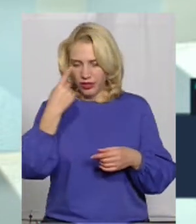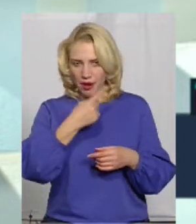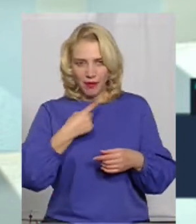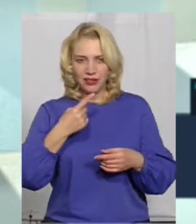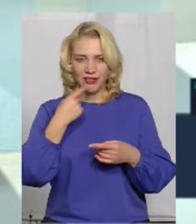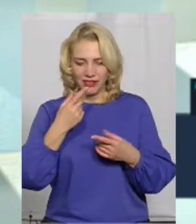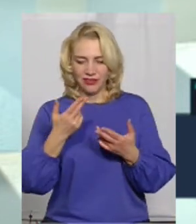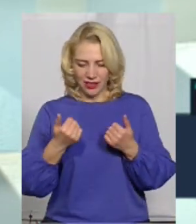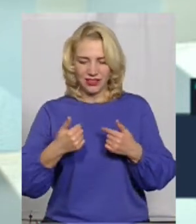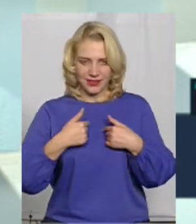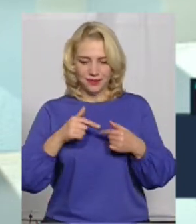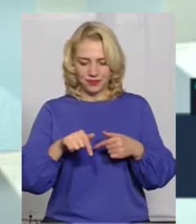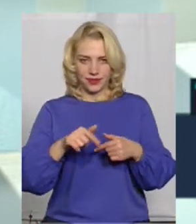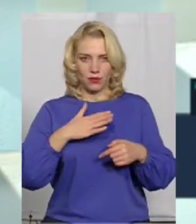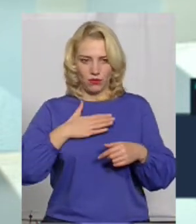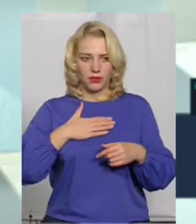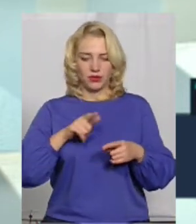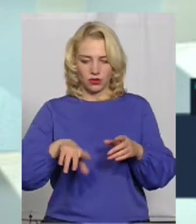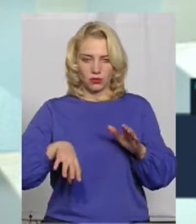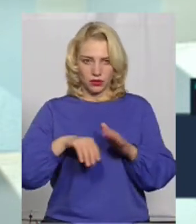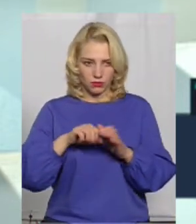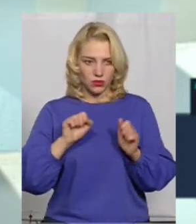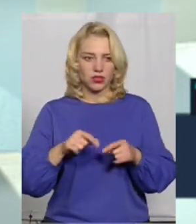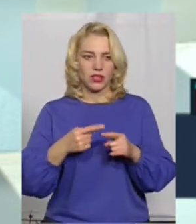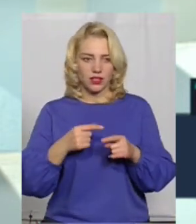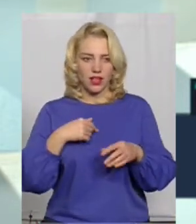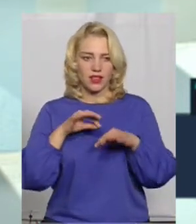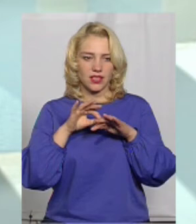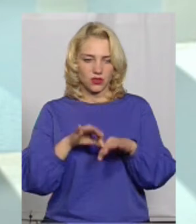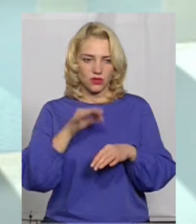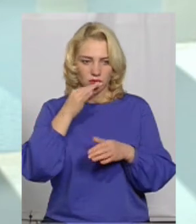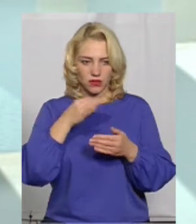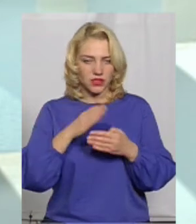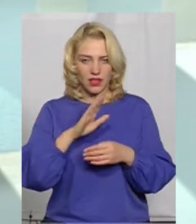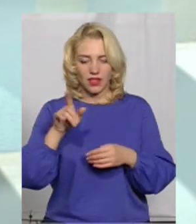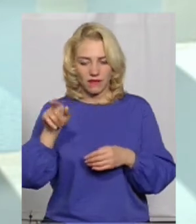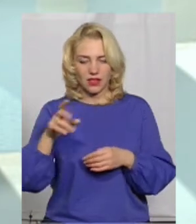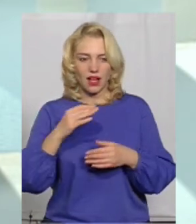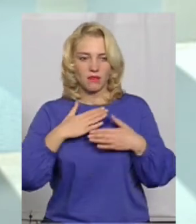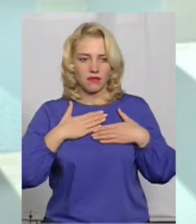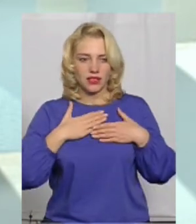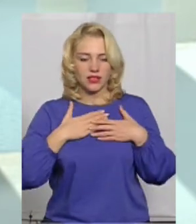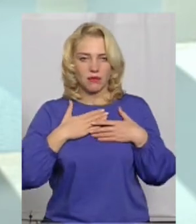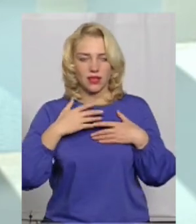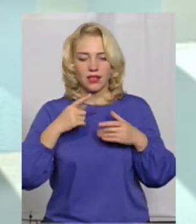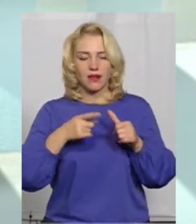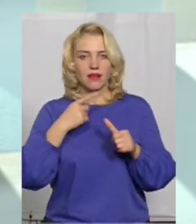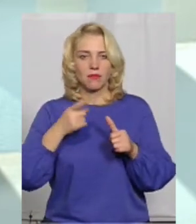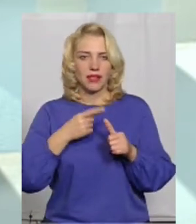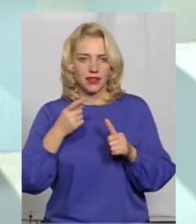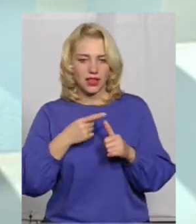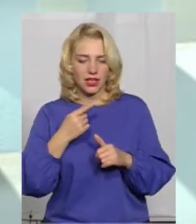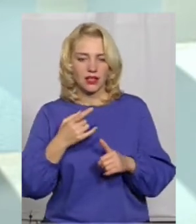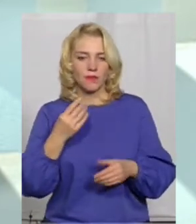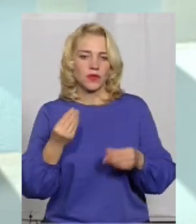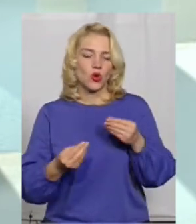роблю підтвердження, так, це мій, ти можеш оплачувати, я за це несу відповідальність». Не він, а я несу відповідальність, тому що це мій іменний розіграш. Через це